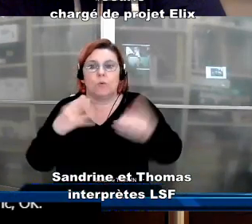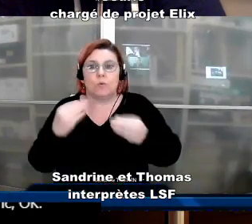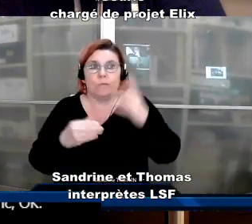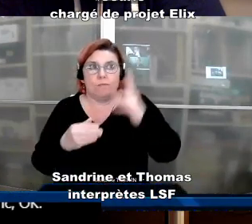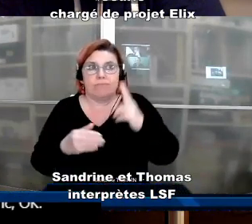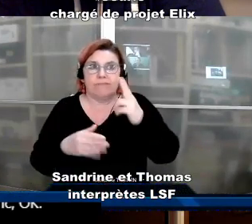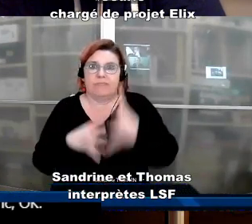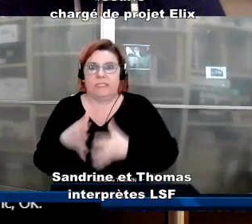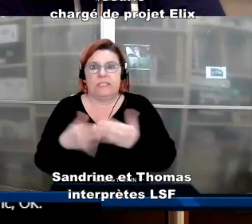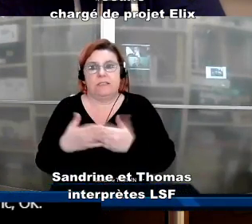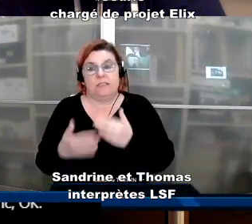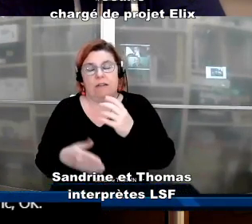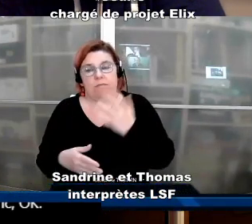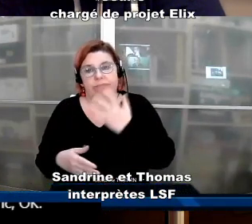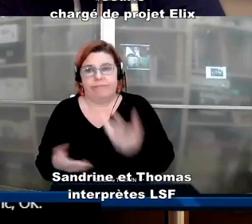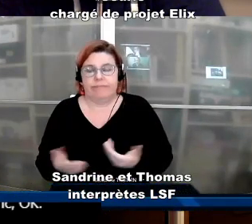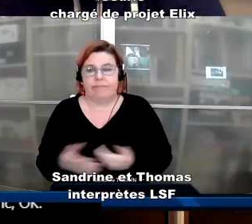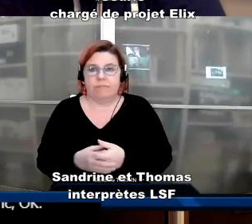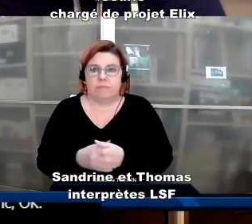galère.